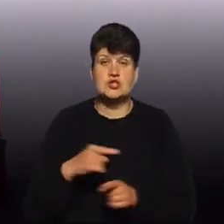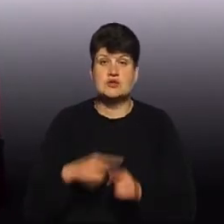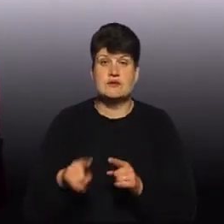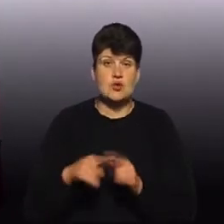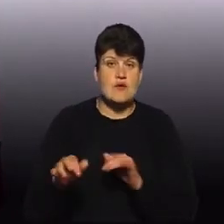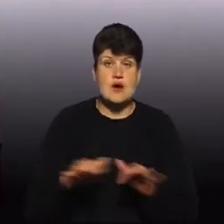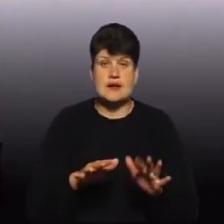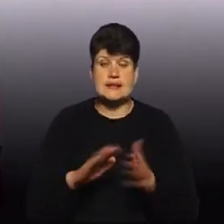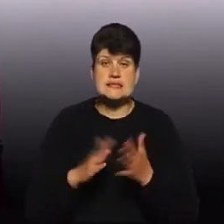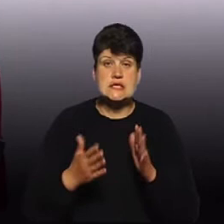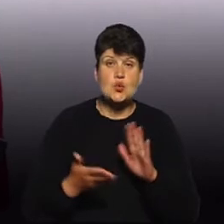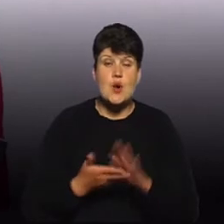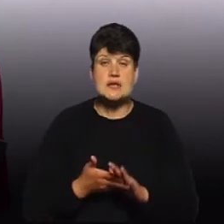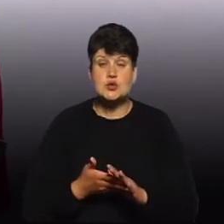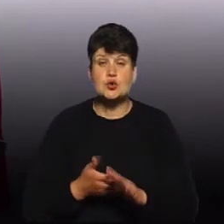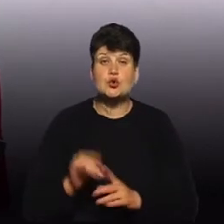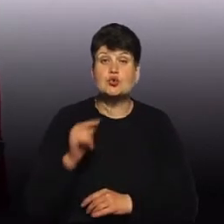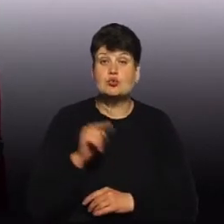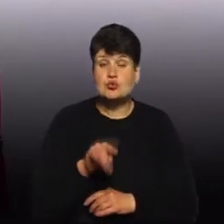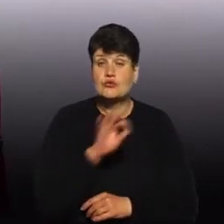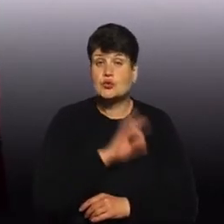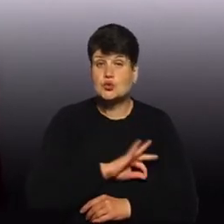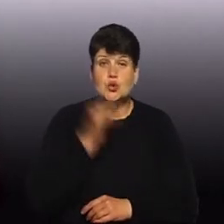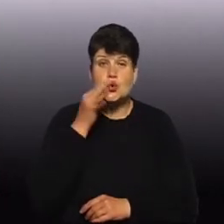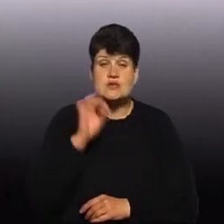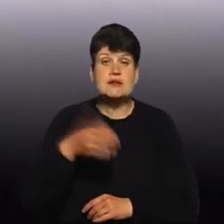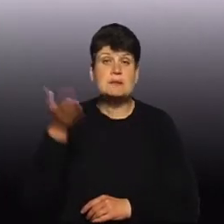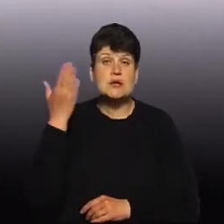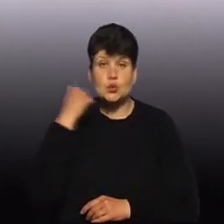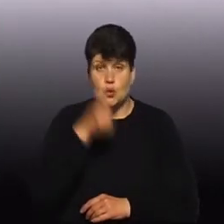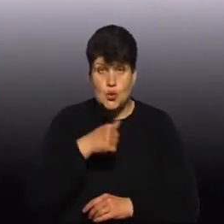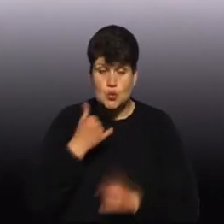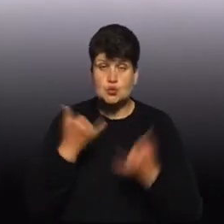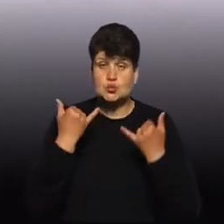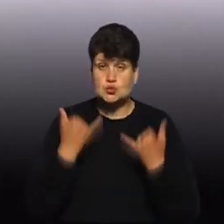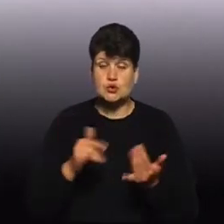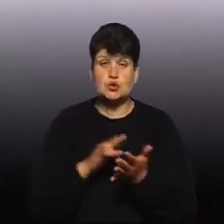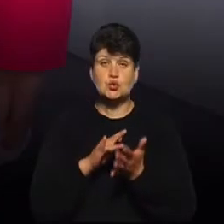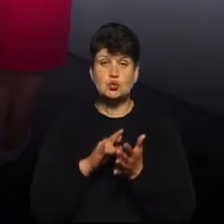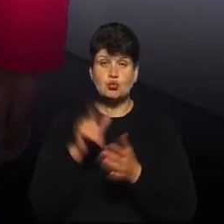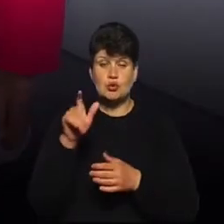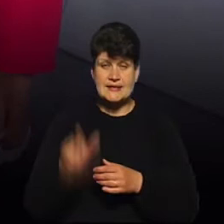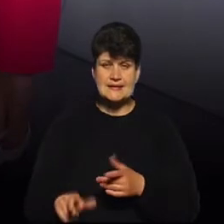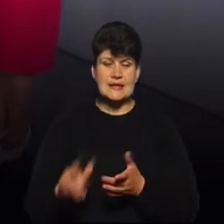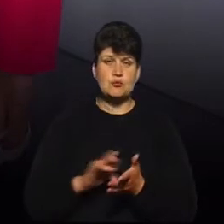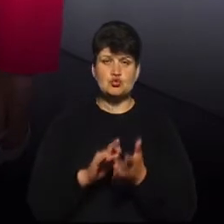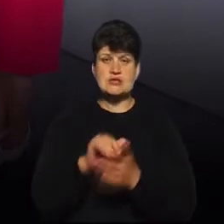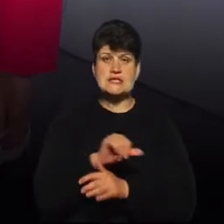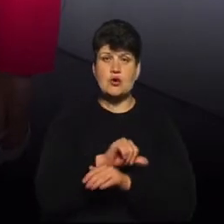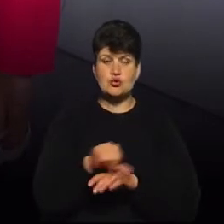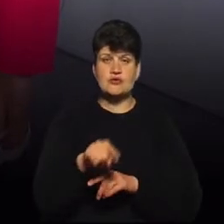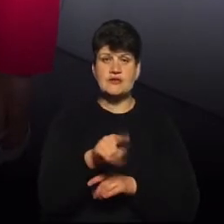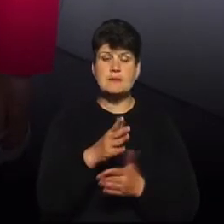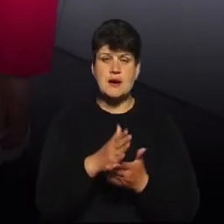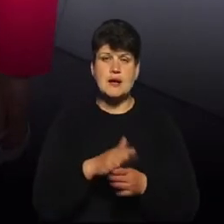ситуацію. Тому, використовуючи досвід минулого року, на сьогодні турист, який подорожує за кордон, він має повний